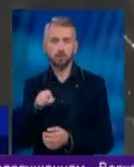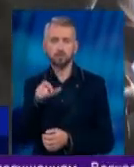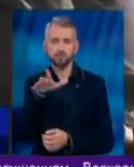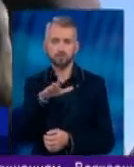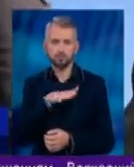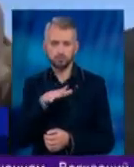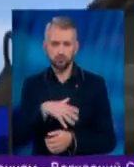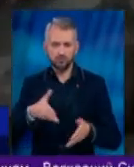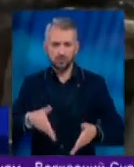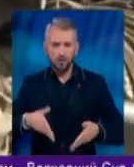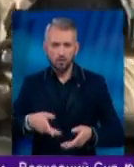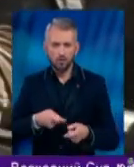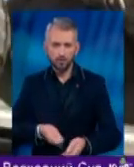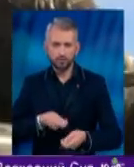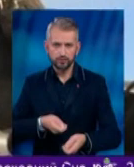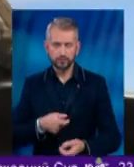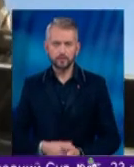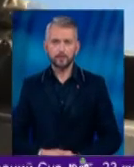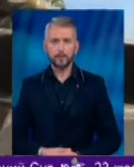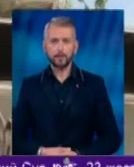на присадібній ділянці.